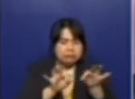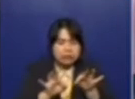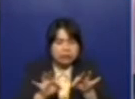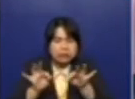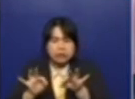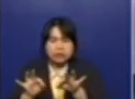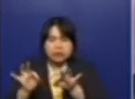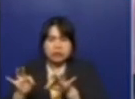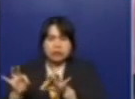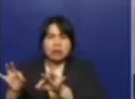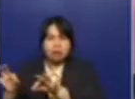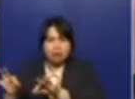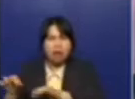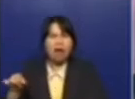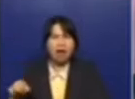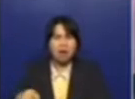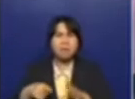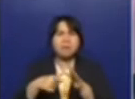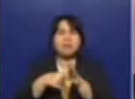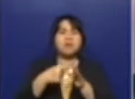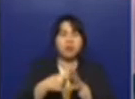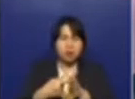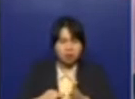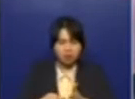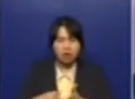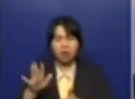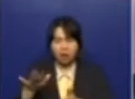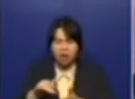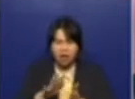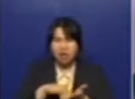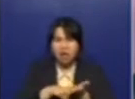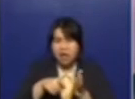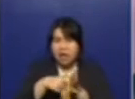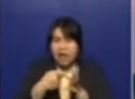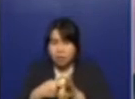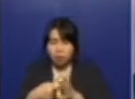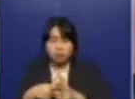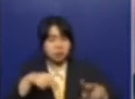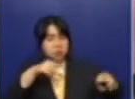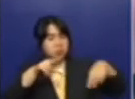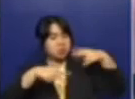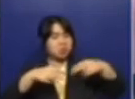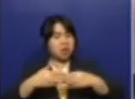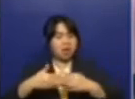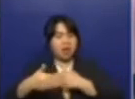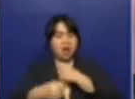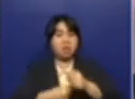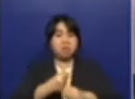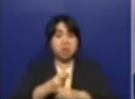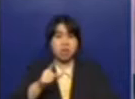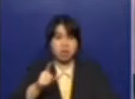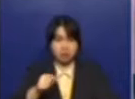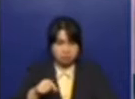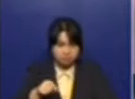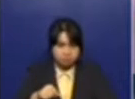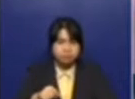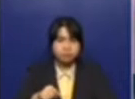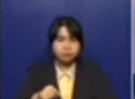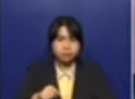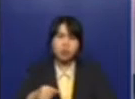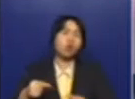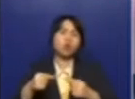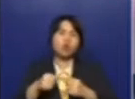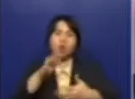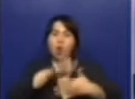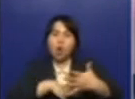ให้มีข้ออ้างในการปกครองประเทศอยู่นานๆยุทธศาสตร์ในการปกครองประเ